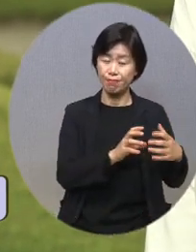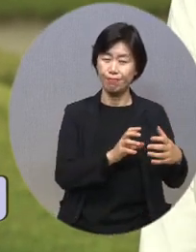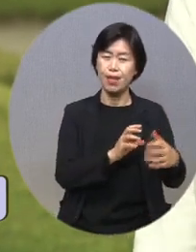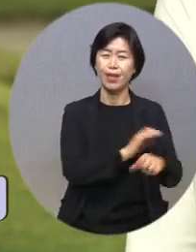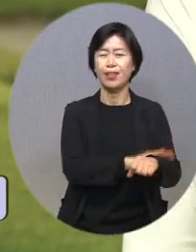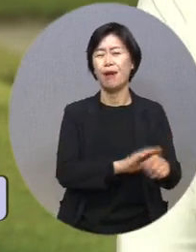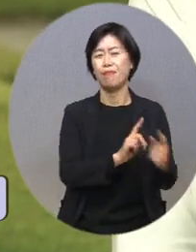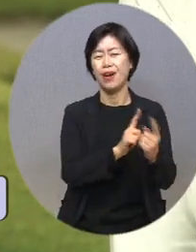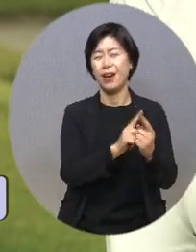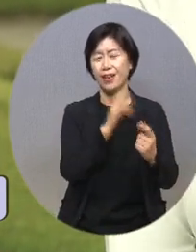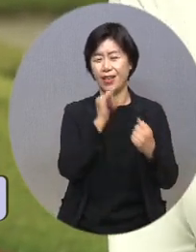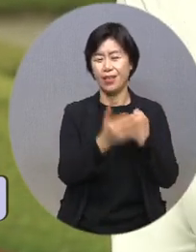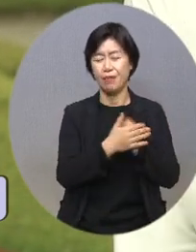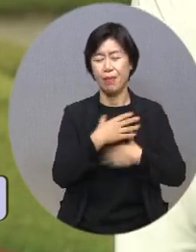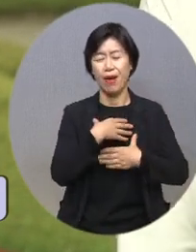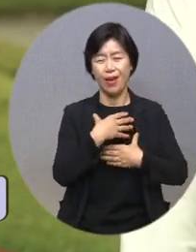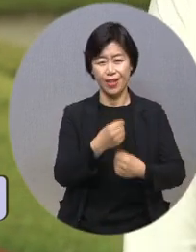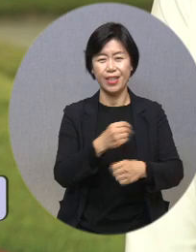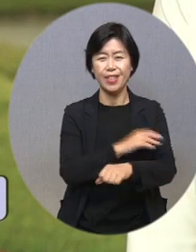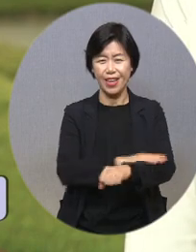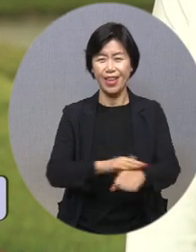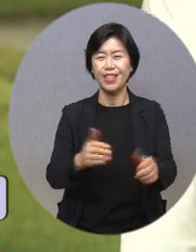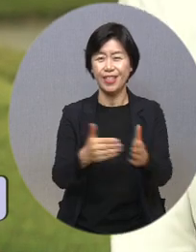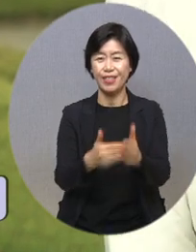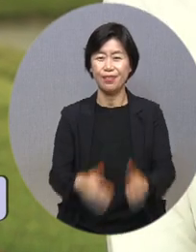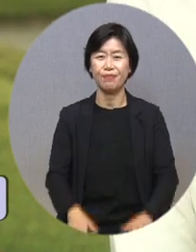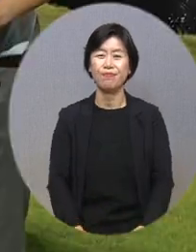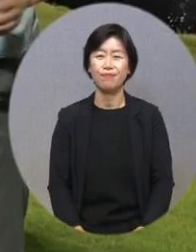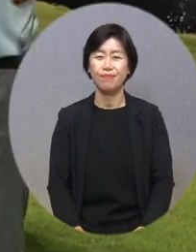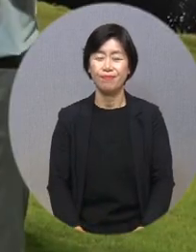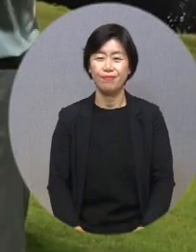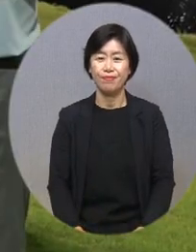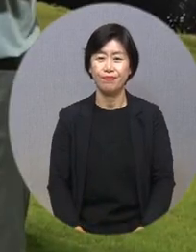또 이래가지고 너무 재밌게 잘 쳤습니다. 네.